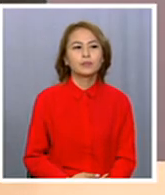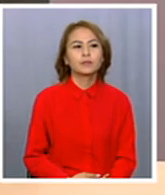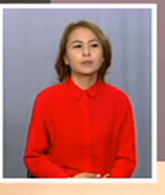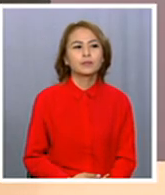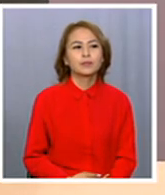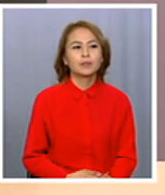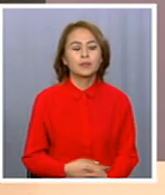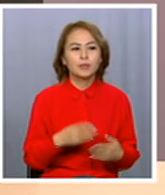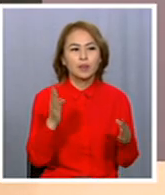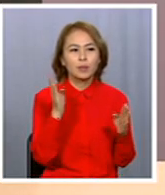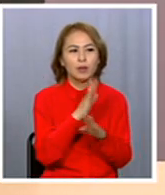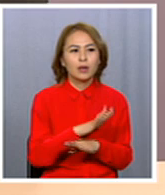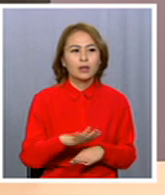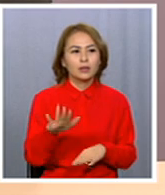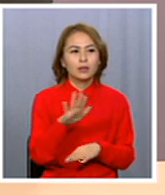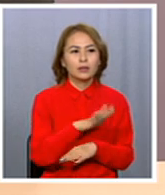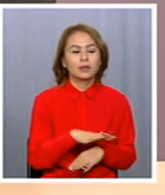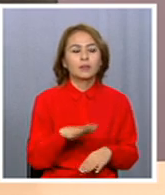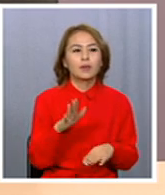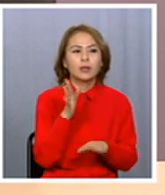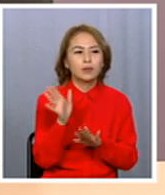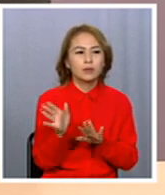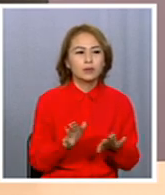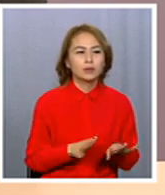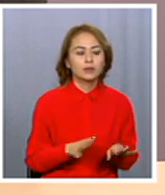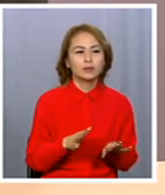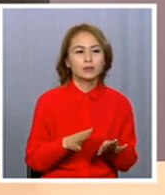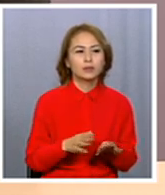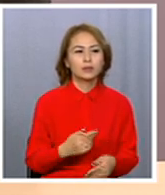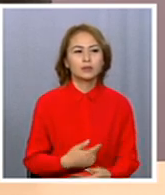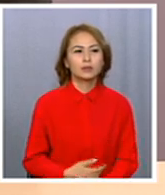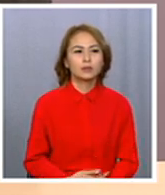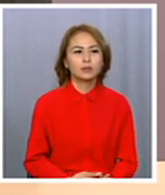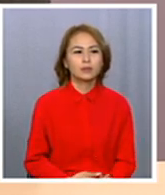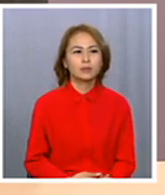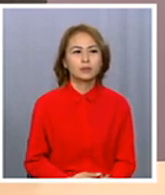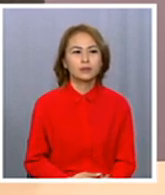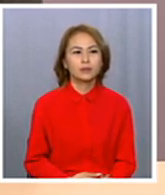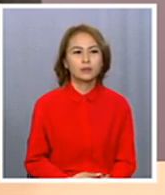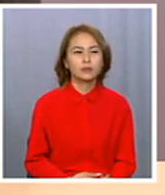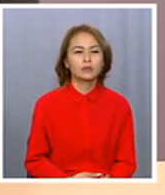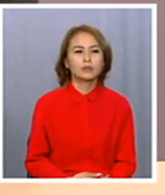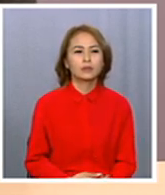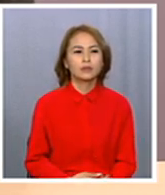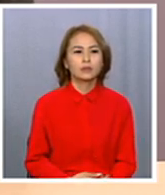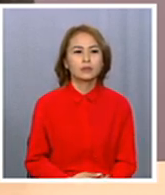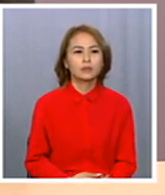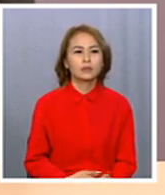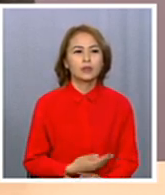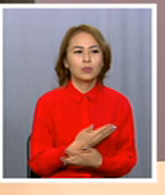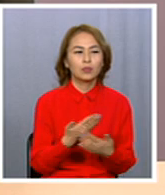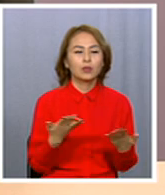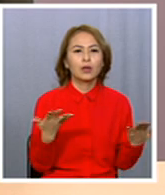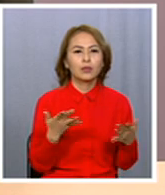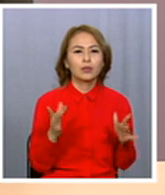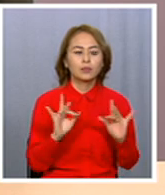Табиғат аясында демалғаннан кейін жаққан отты сөндірудің қажеті жоқ. Балалар, бұл қандай пікір?